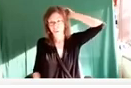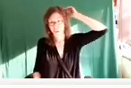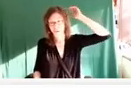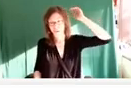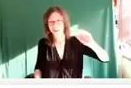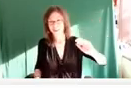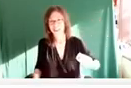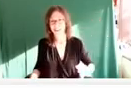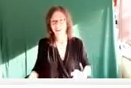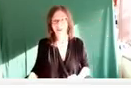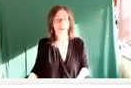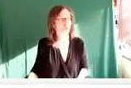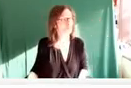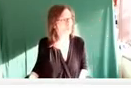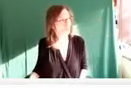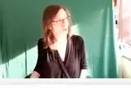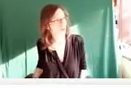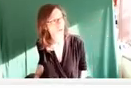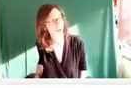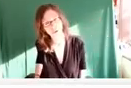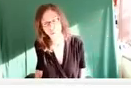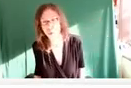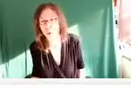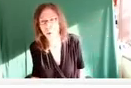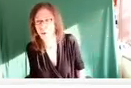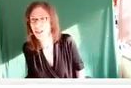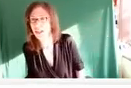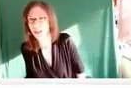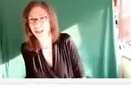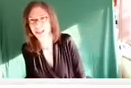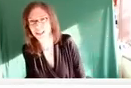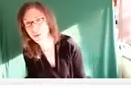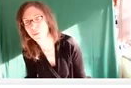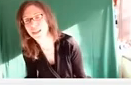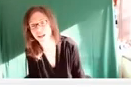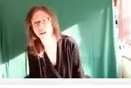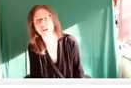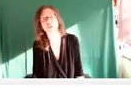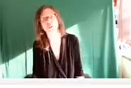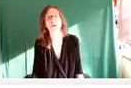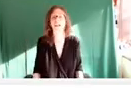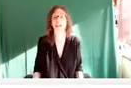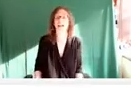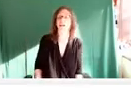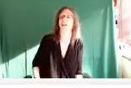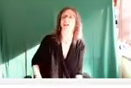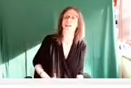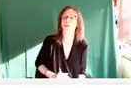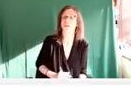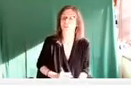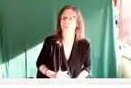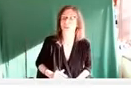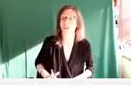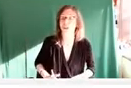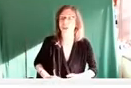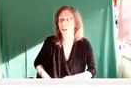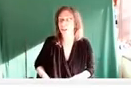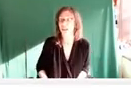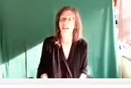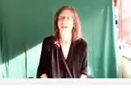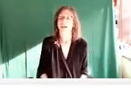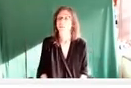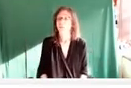Bienvenue à tous. Merci d'être là en ce beau lundi après-midi. Je m'appelle Caroline, je suis bibliothécaire à la DLSH, je suis responsable des